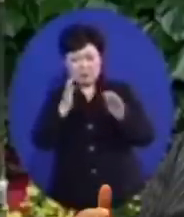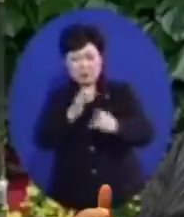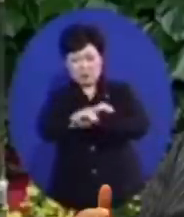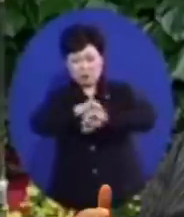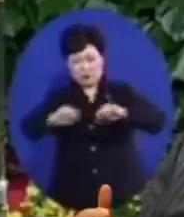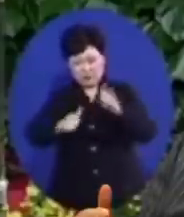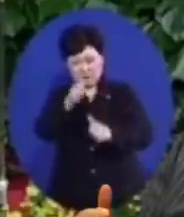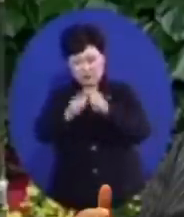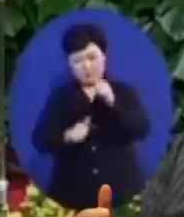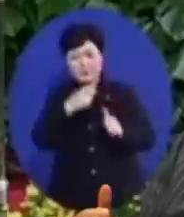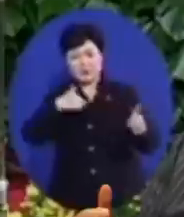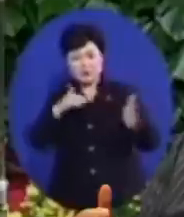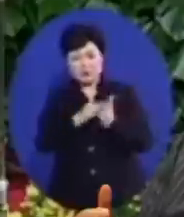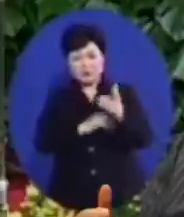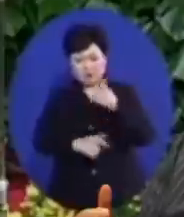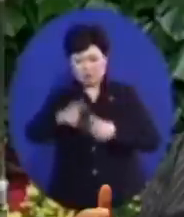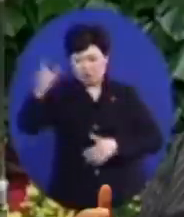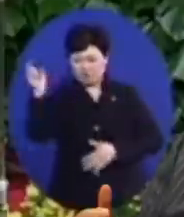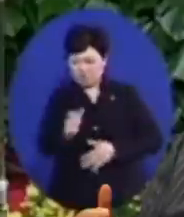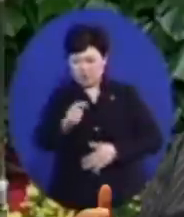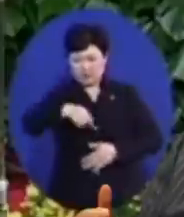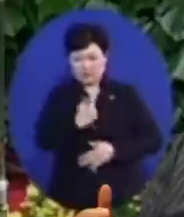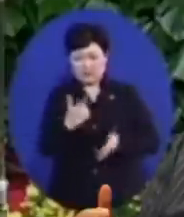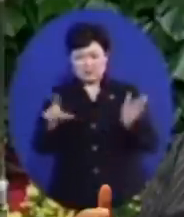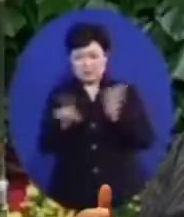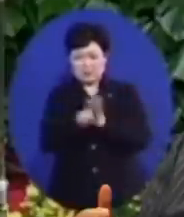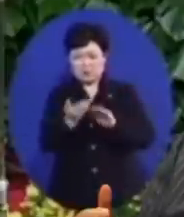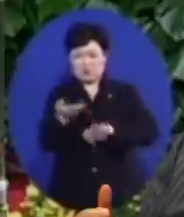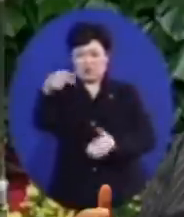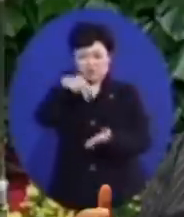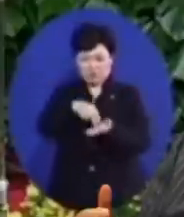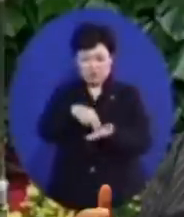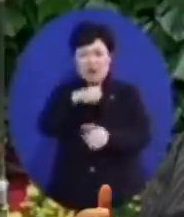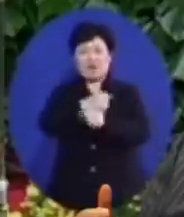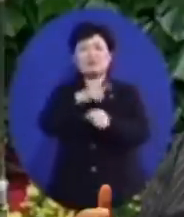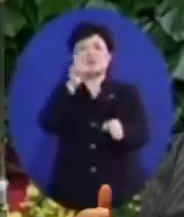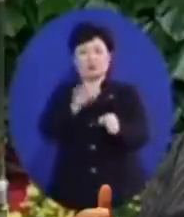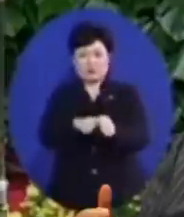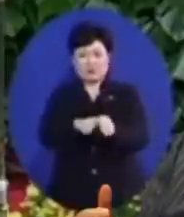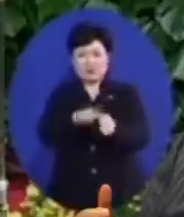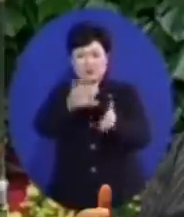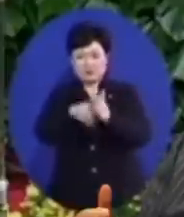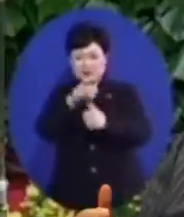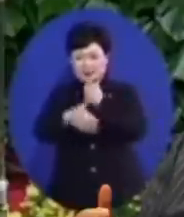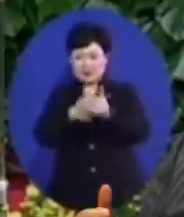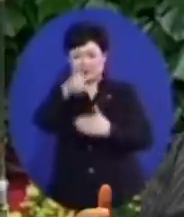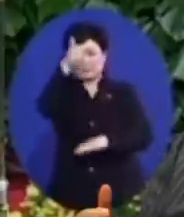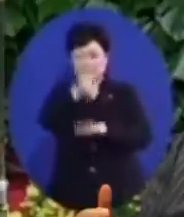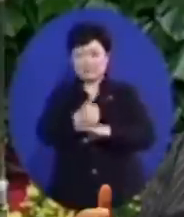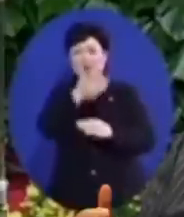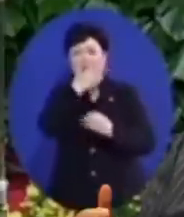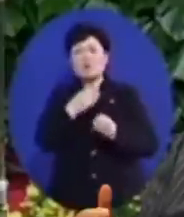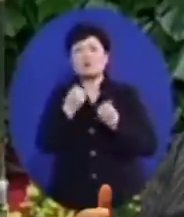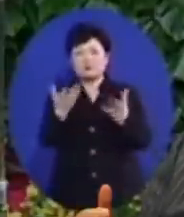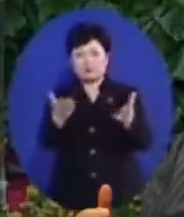치르게 한 것은 더욱 굳건한 자기 믿음에 서도록 하기 위한 것입니다. 그럴 때 하나님은 마침내 복을 주는